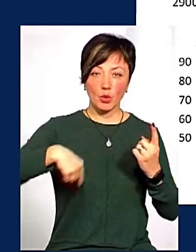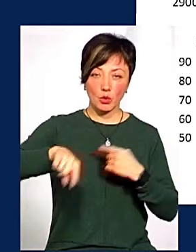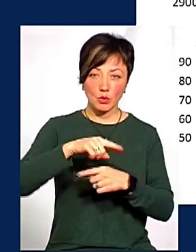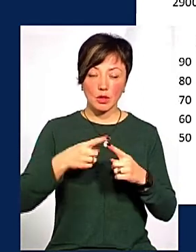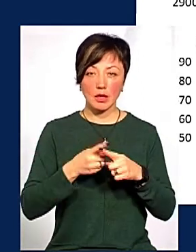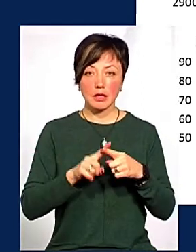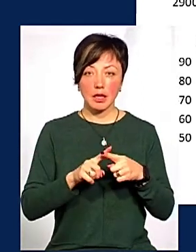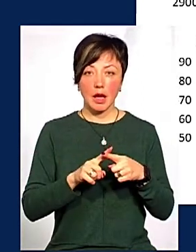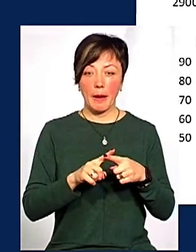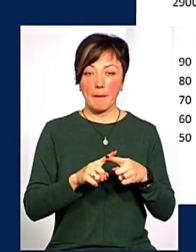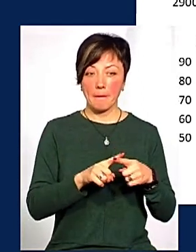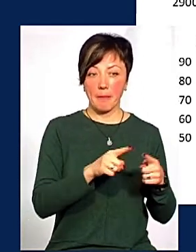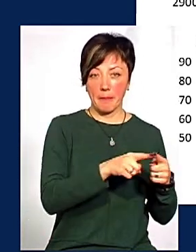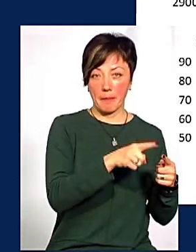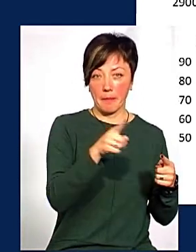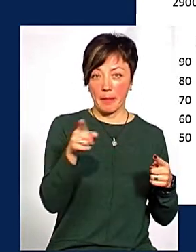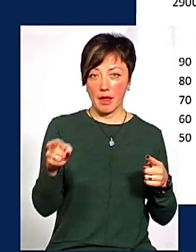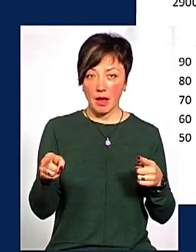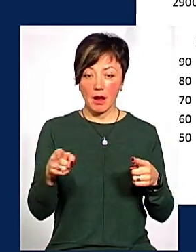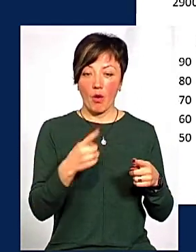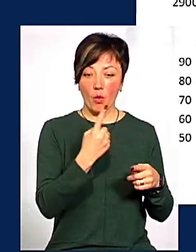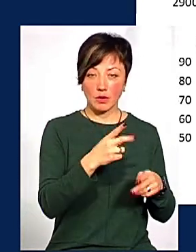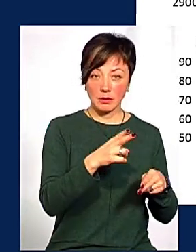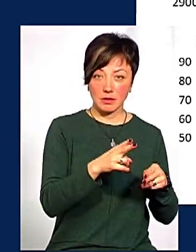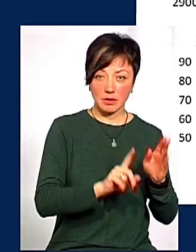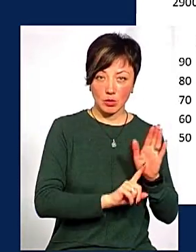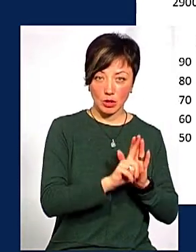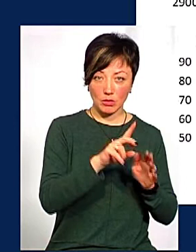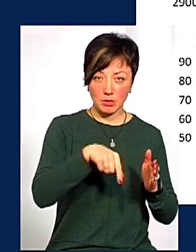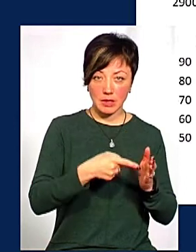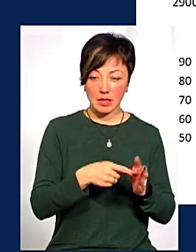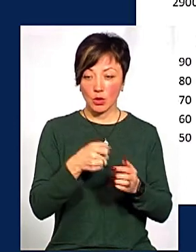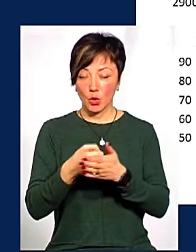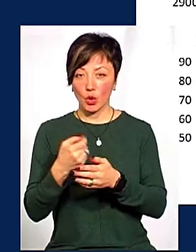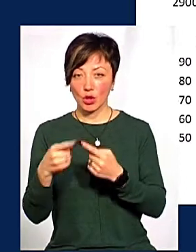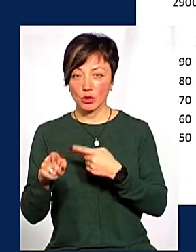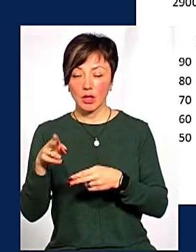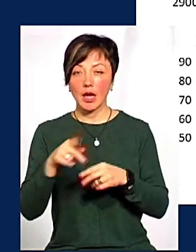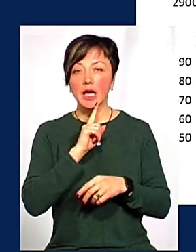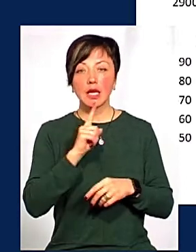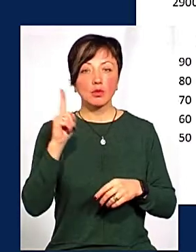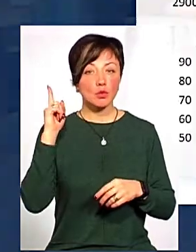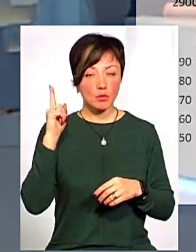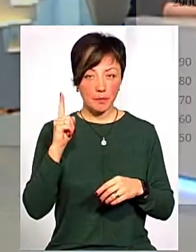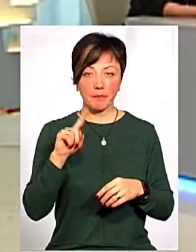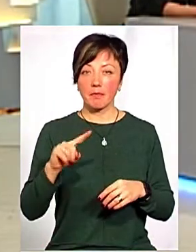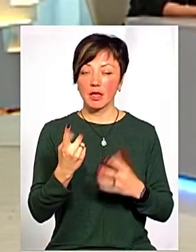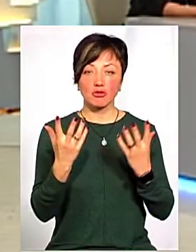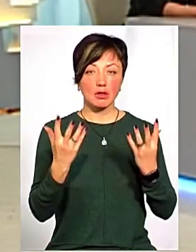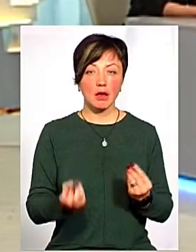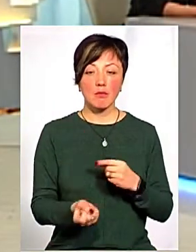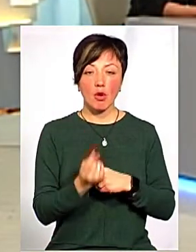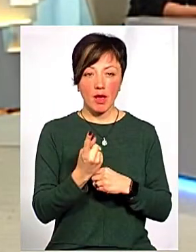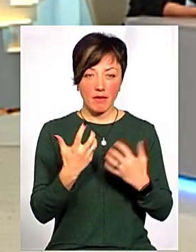одного кінця міста Хмельницького в інший, тому в зв'язку з цим ця аварійність збільшується. І рік тому, от у перший день